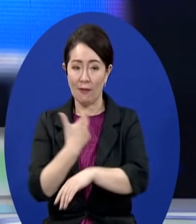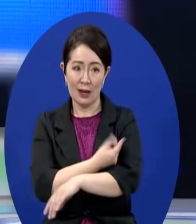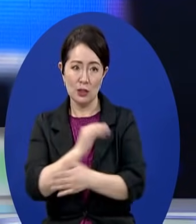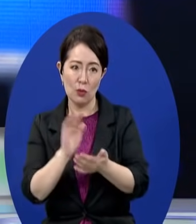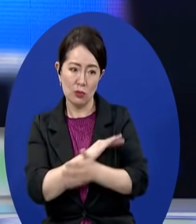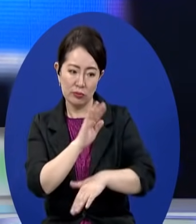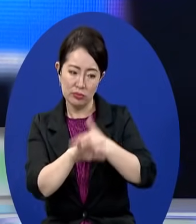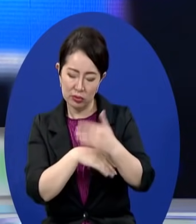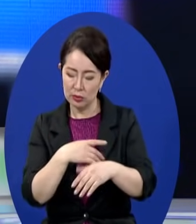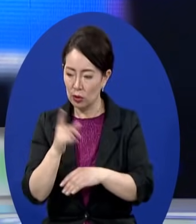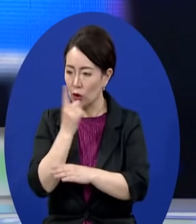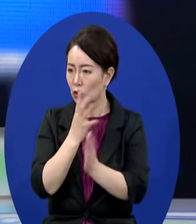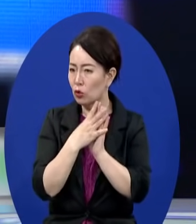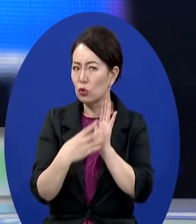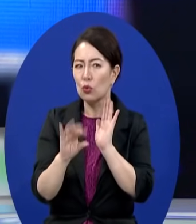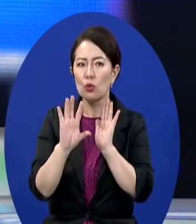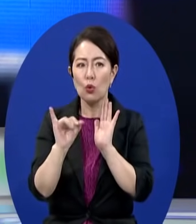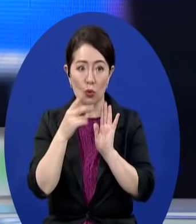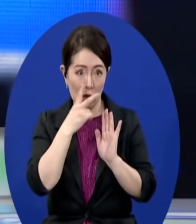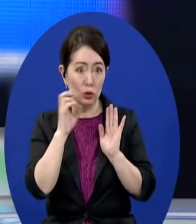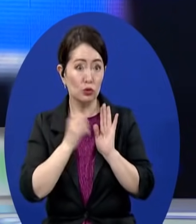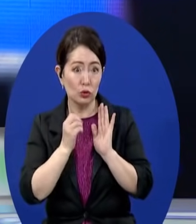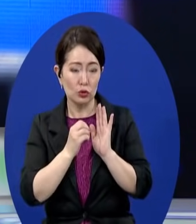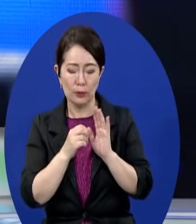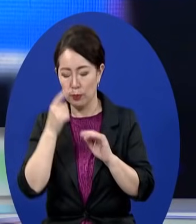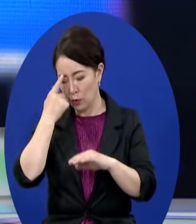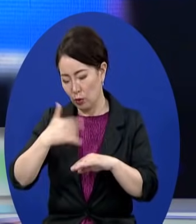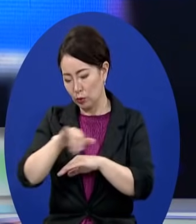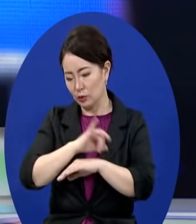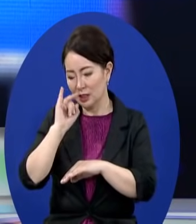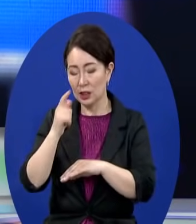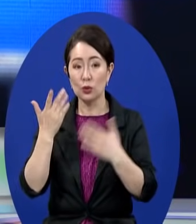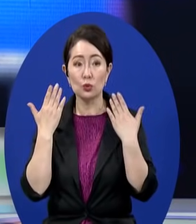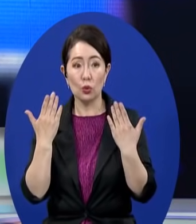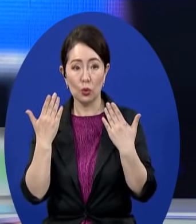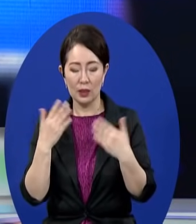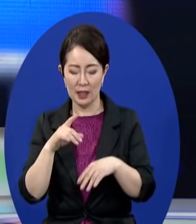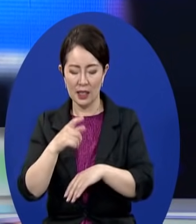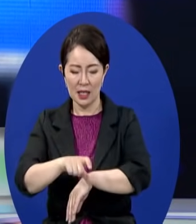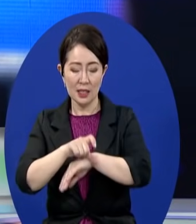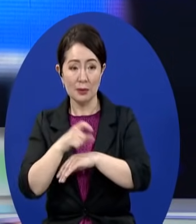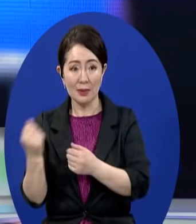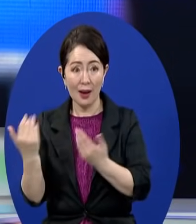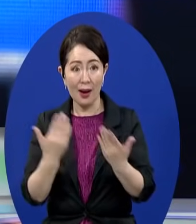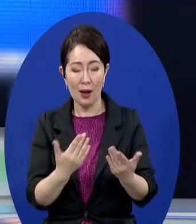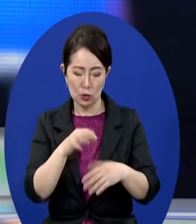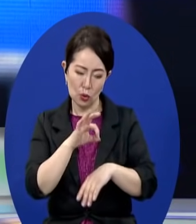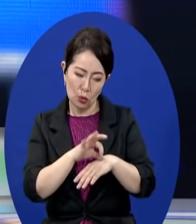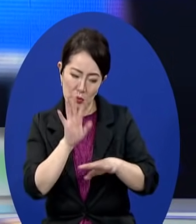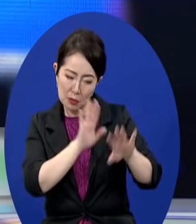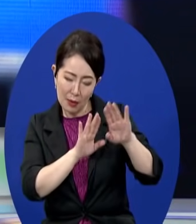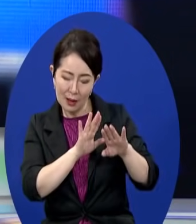нэмж үр нөлөөг нь харах ёстой гэсэн байр суурьтай байна. Монгол Улсын их сургуулийн Эрдэмтийн гаргасан өвчний төлөв цаашид анхаарах